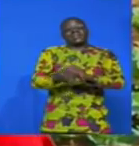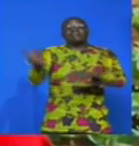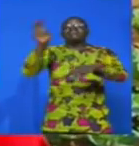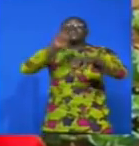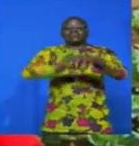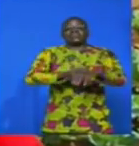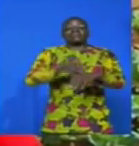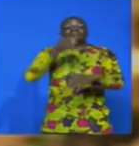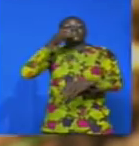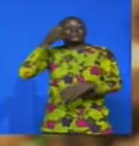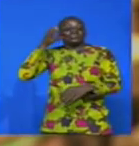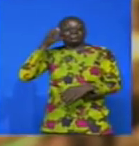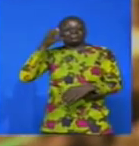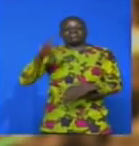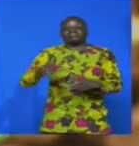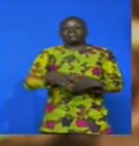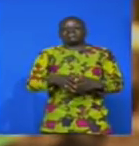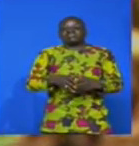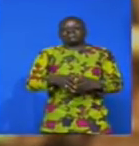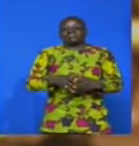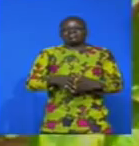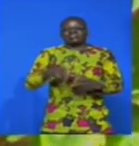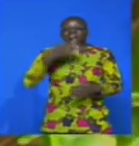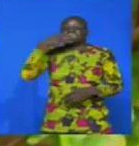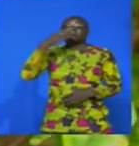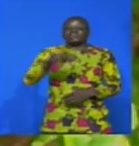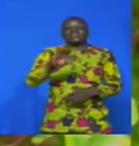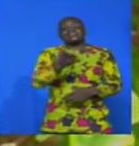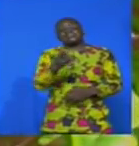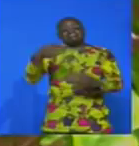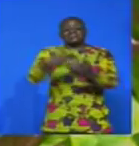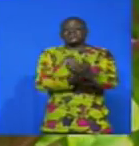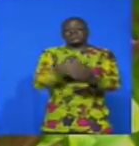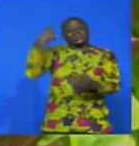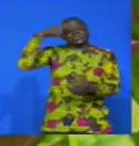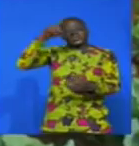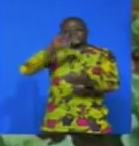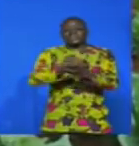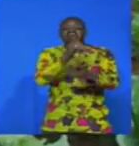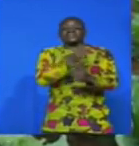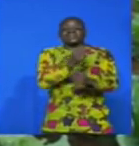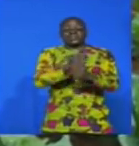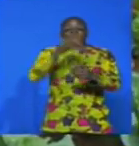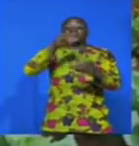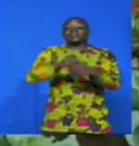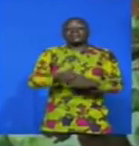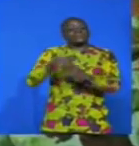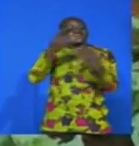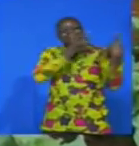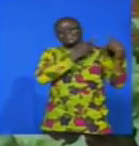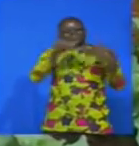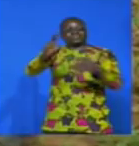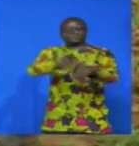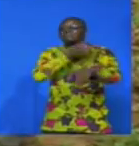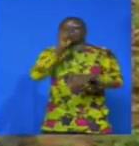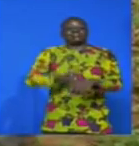chou. Le mal semble nouveau pour ces maraîchers qui travaillent dans cette plaine depuis des décennies.